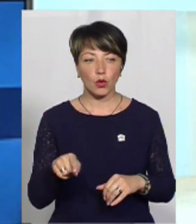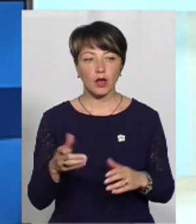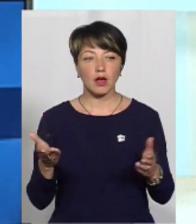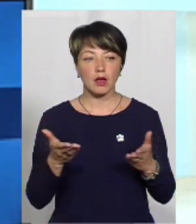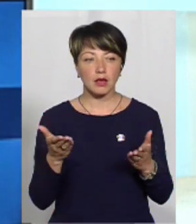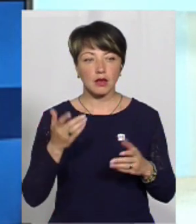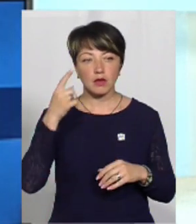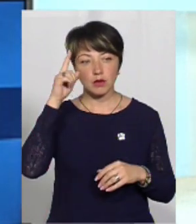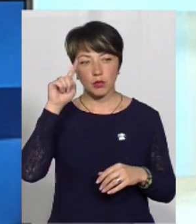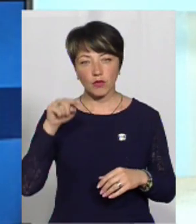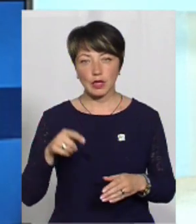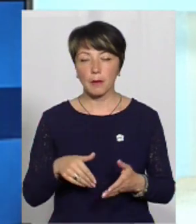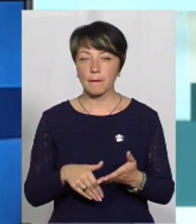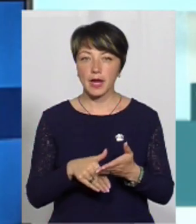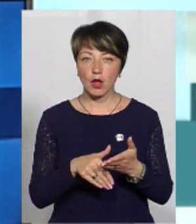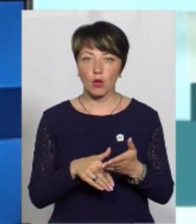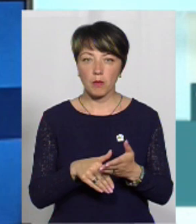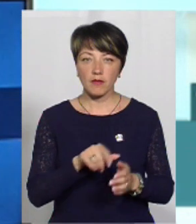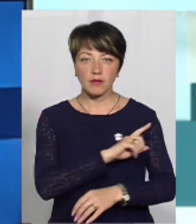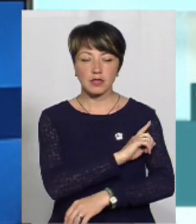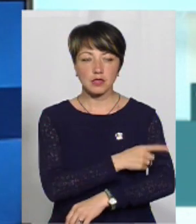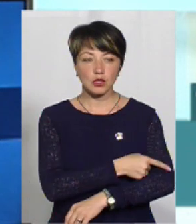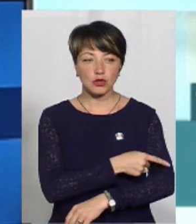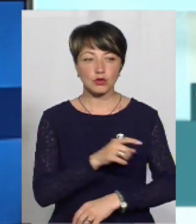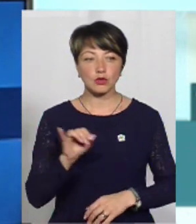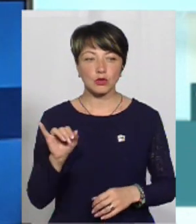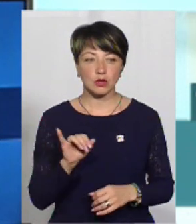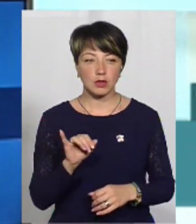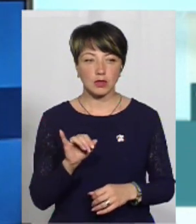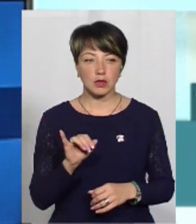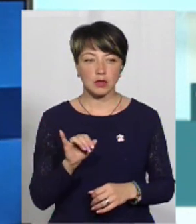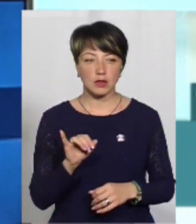володіє відповідними прийомами фізичного і